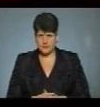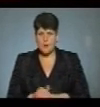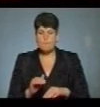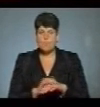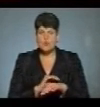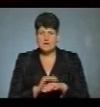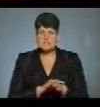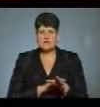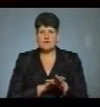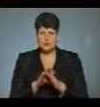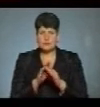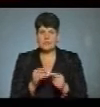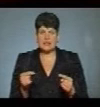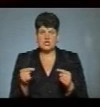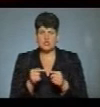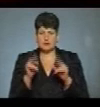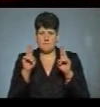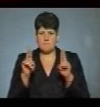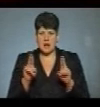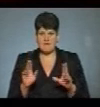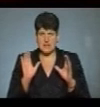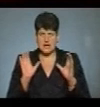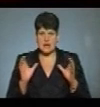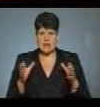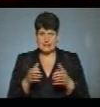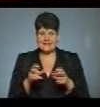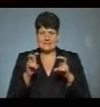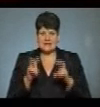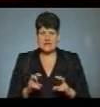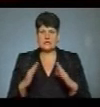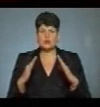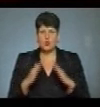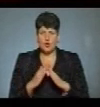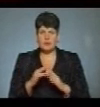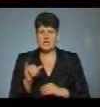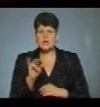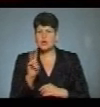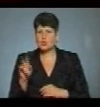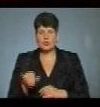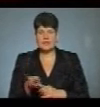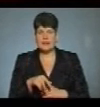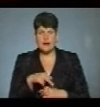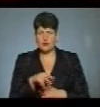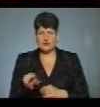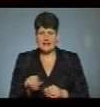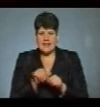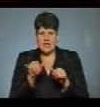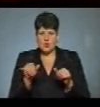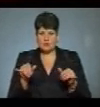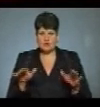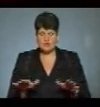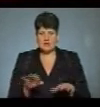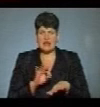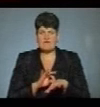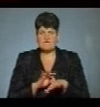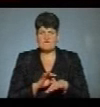ласка, дотримуйтесь чітко правил карантину. Сидіть вдома, нікуди не ходіть, не розповсюджуйте вірус,